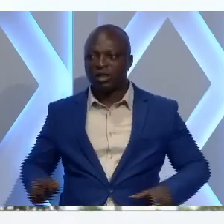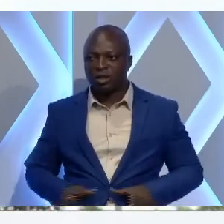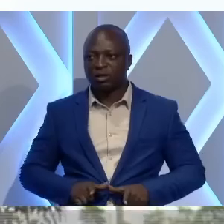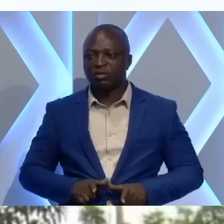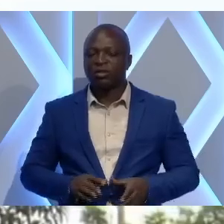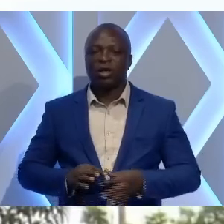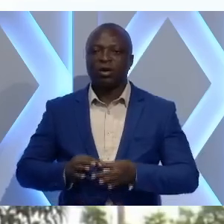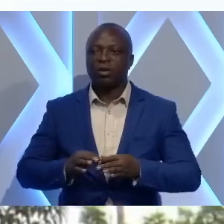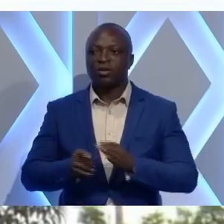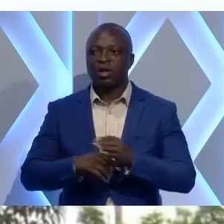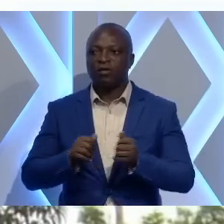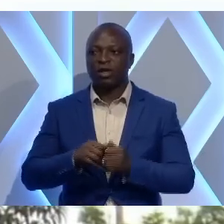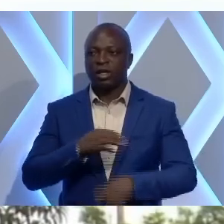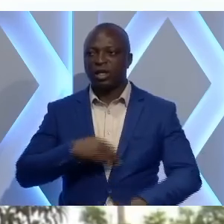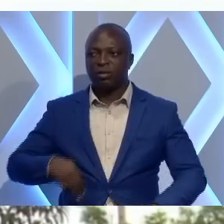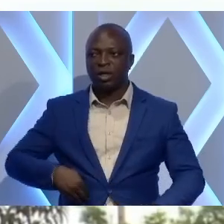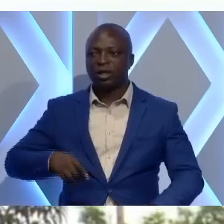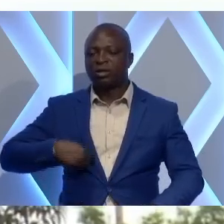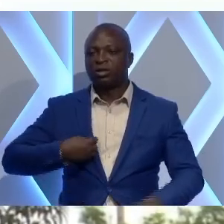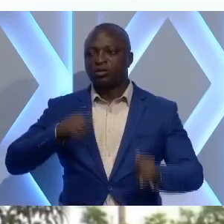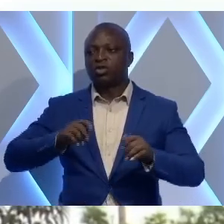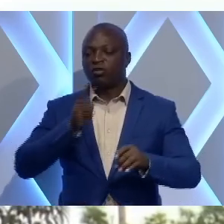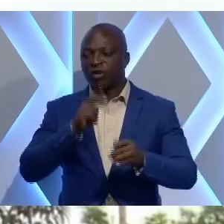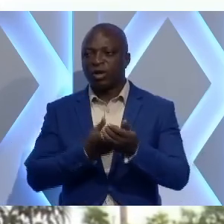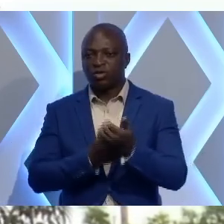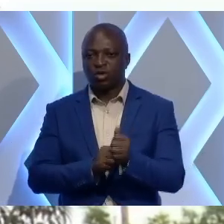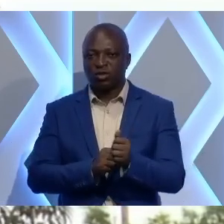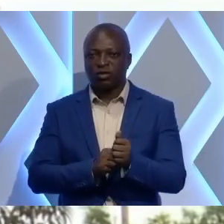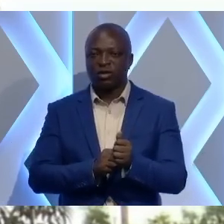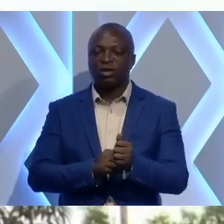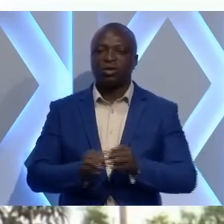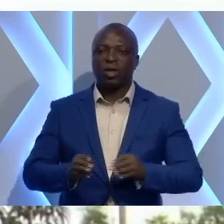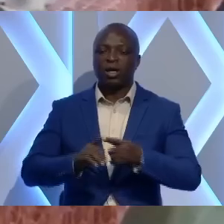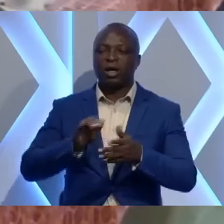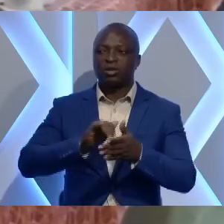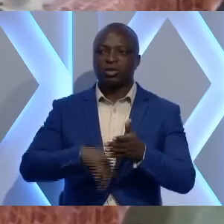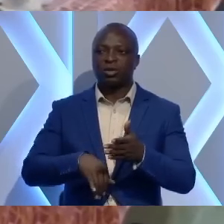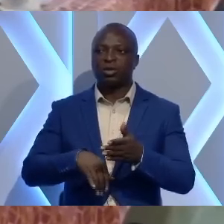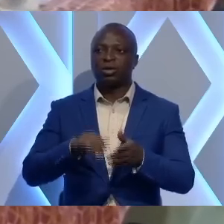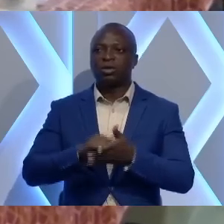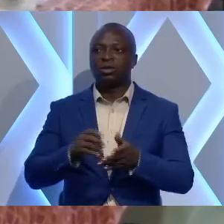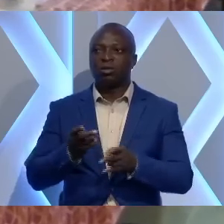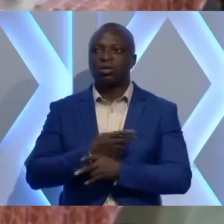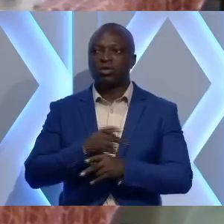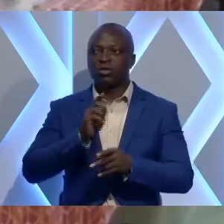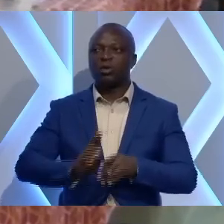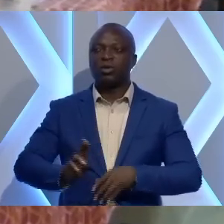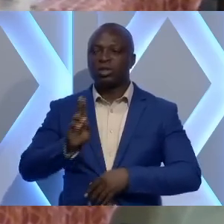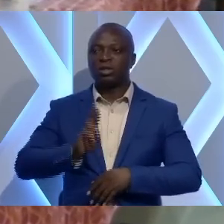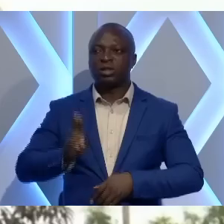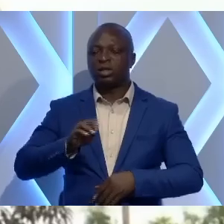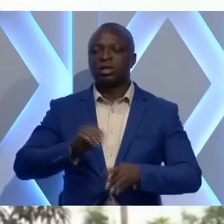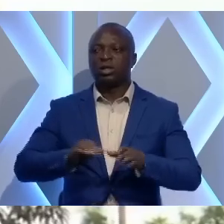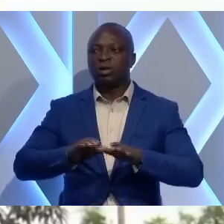en collaboration avec les maires, nous puissions nous engager de manière à ce que ces produits soient utilisés dans